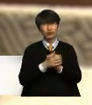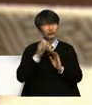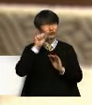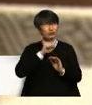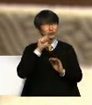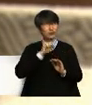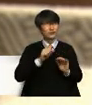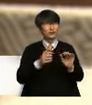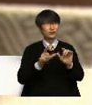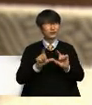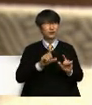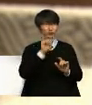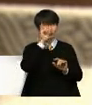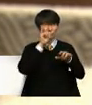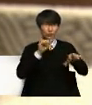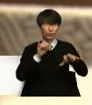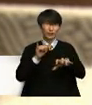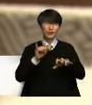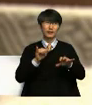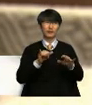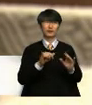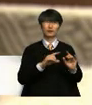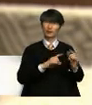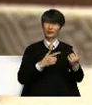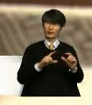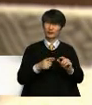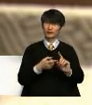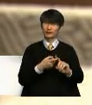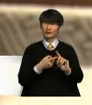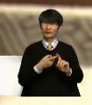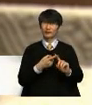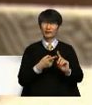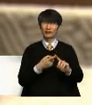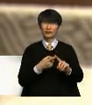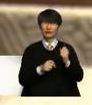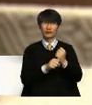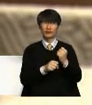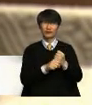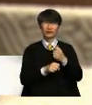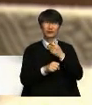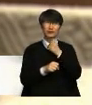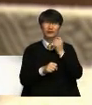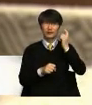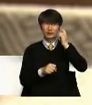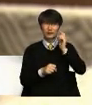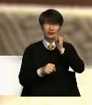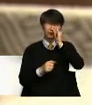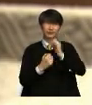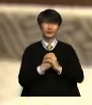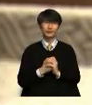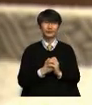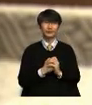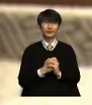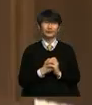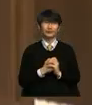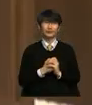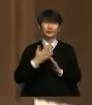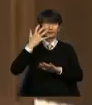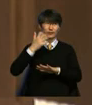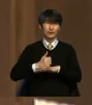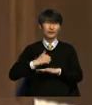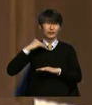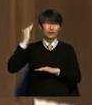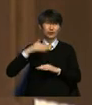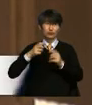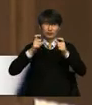할수 있는 이런 공간 등등 그런 것을 좀 만들고 싶은 생각이 있습니다. 네, 끝으로